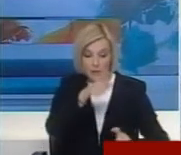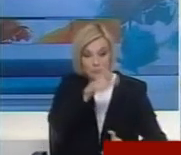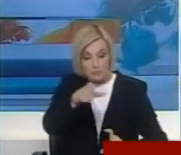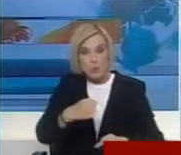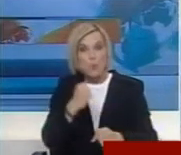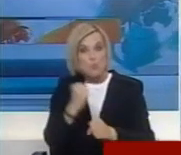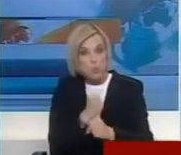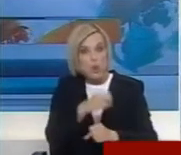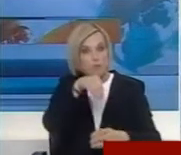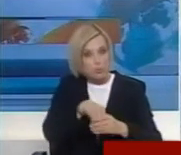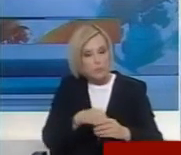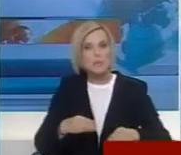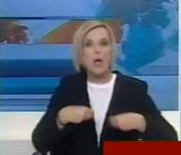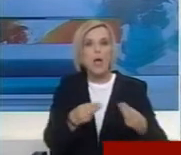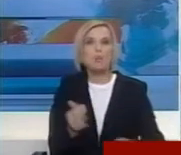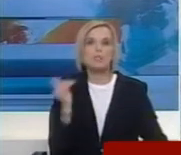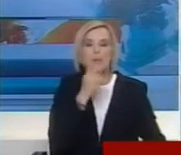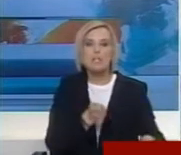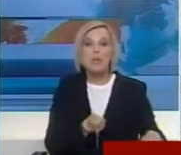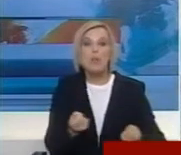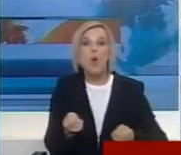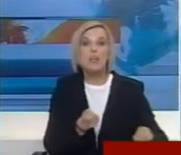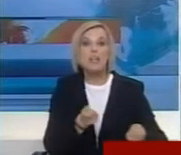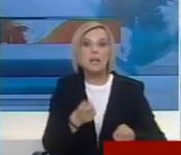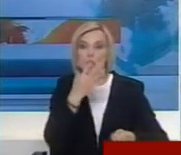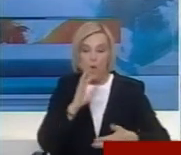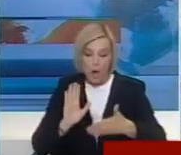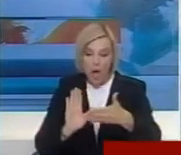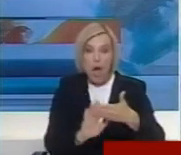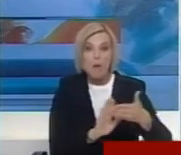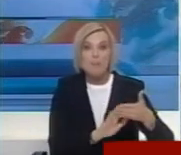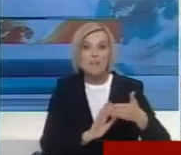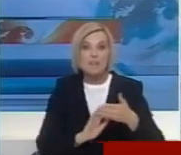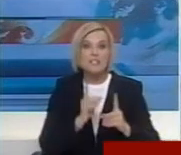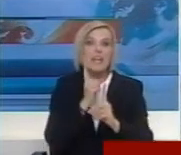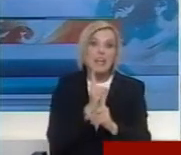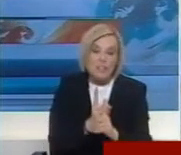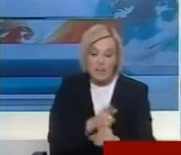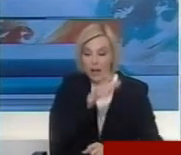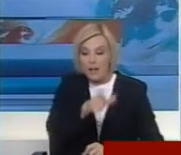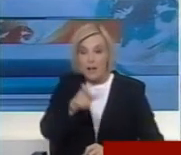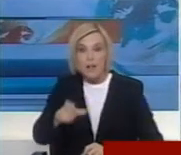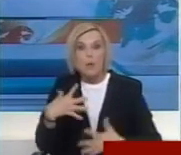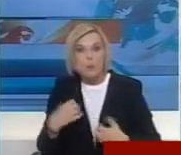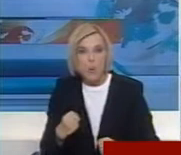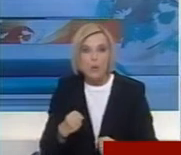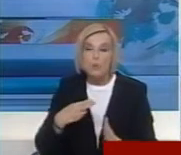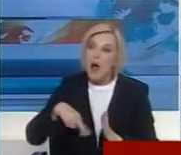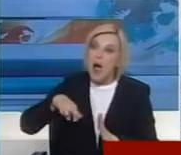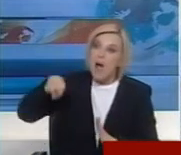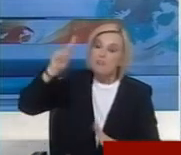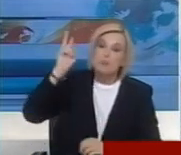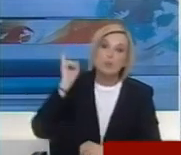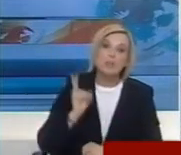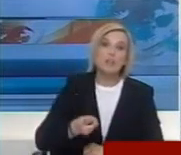προσωπικό, και δόθηκαν οδηγίες για τη διαχείριση στενών επαφών, αλλά κυρίως των ατόμων υψηλού κινδύνου, καθώς και οδηγίες για